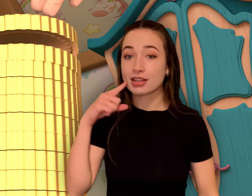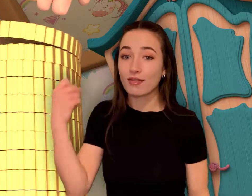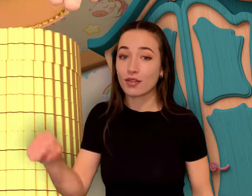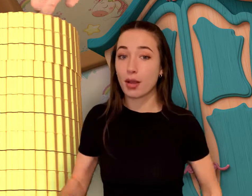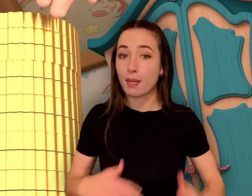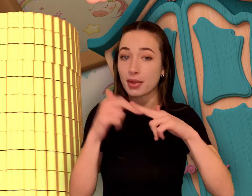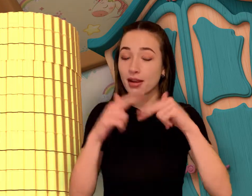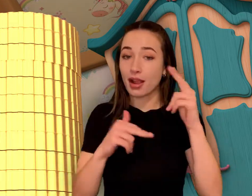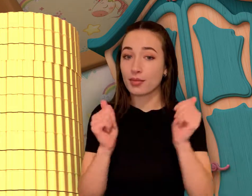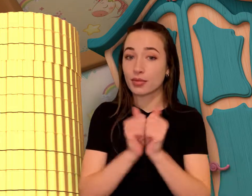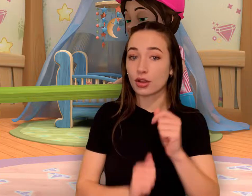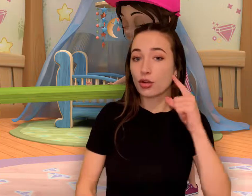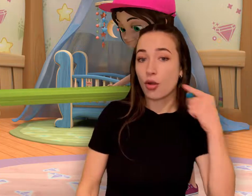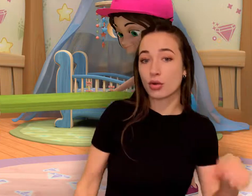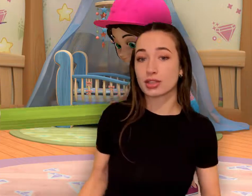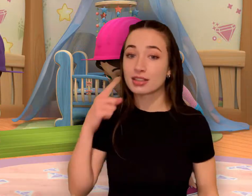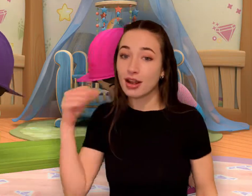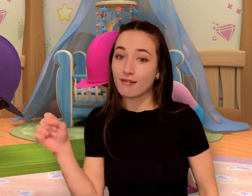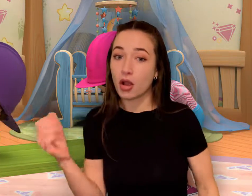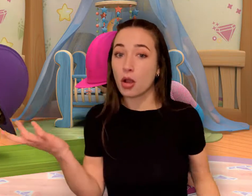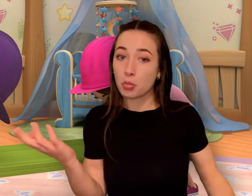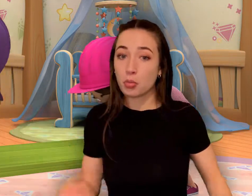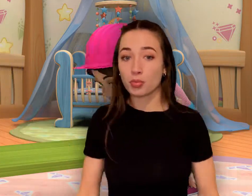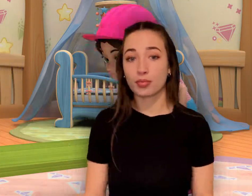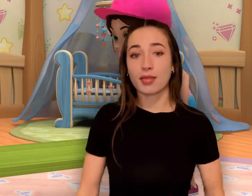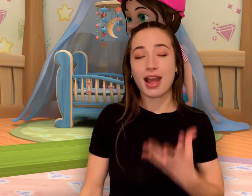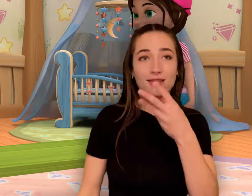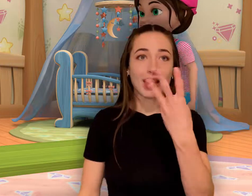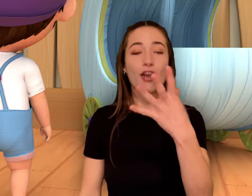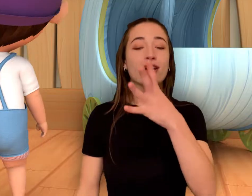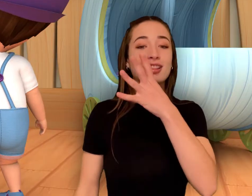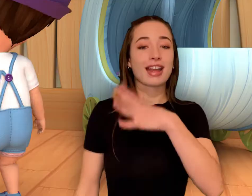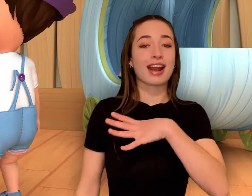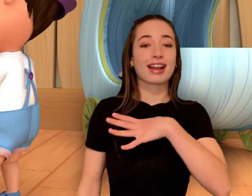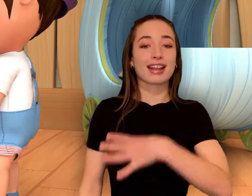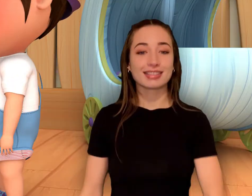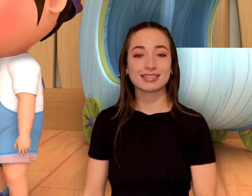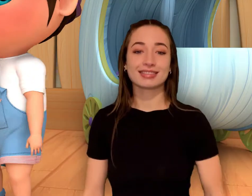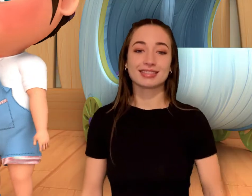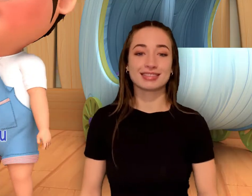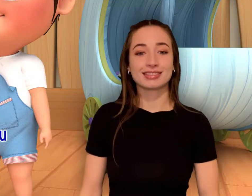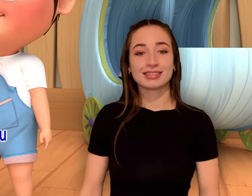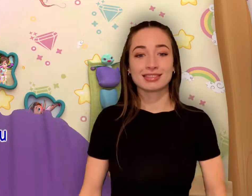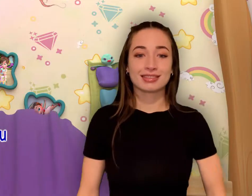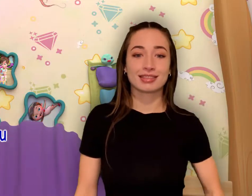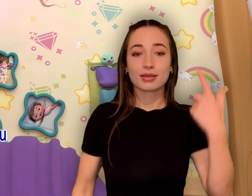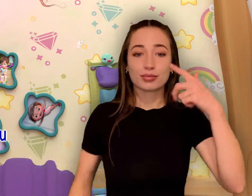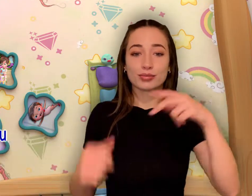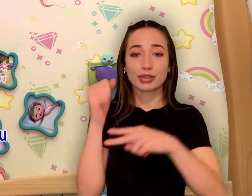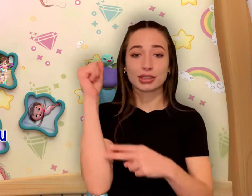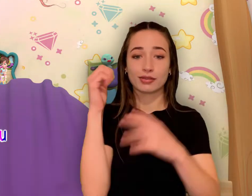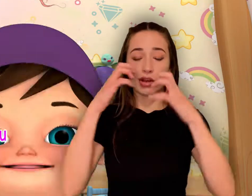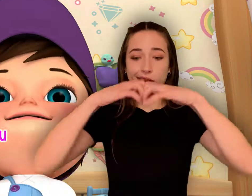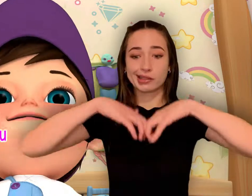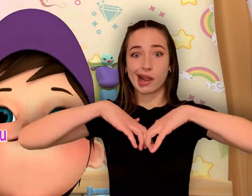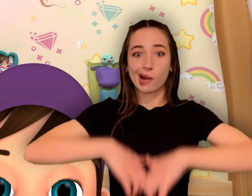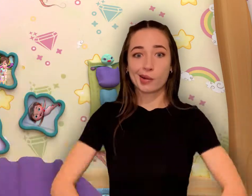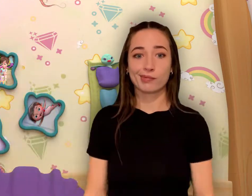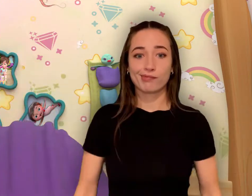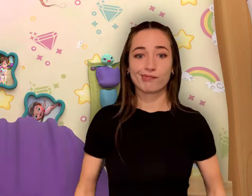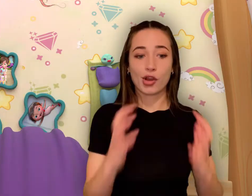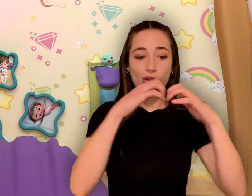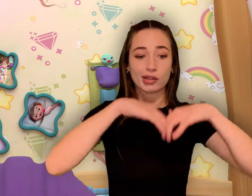けろ。金と銀でかけろ。さあどうしましょう。ロンドン橋が落ち